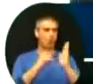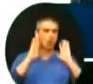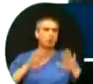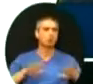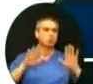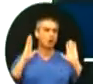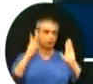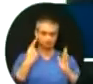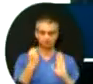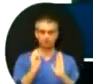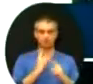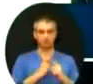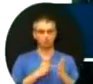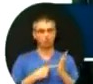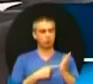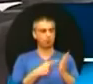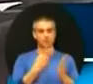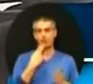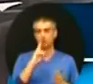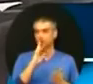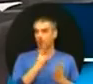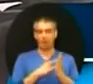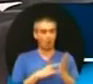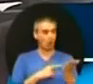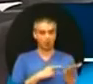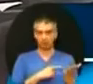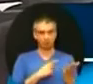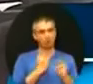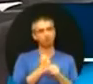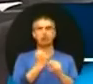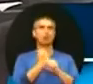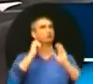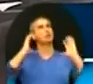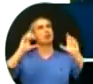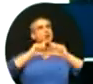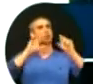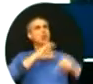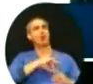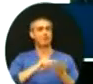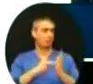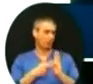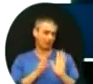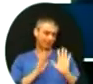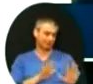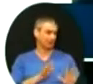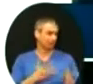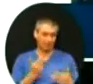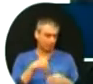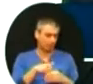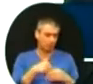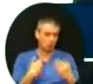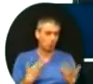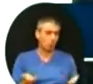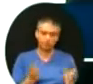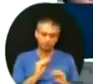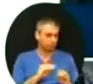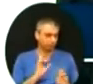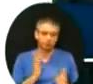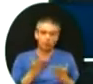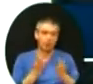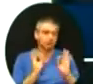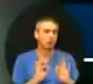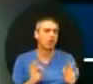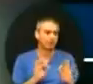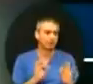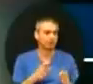זה בדיוק הדוגמה להצהרת חוק שמנסה לייצר כותרות ורווח פוליטי ושנאה, ואין בה שום דבר פרקטי שיעזור לאף בן